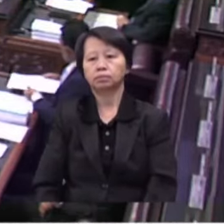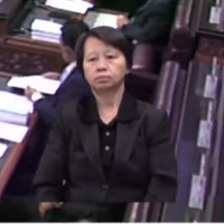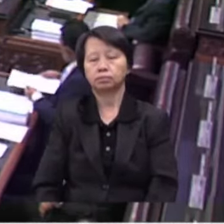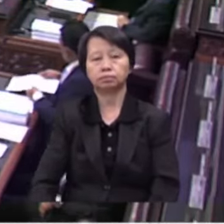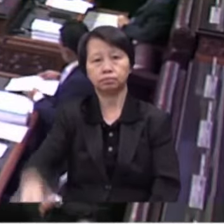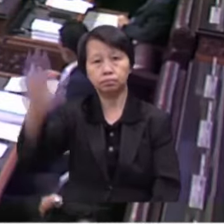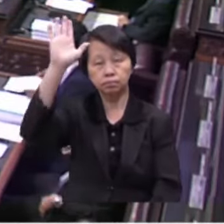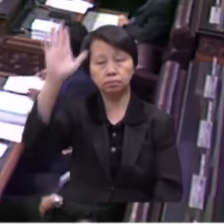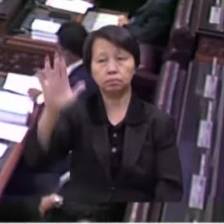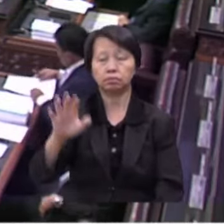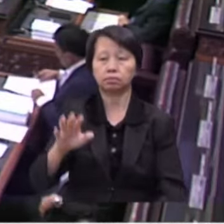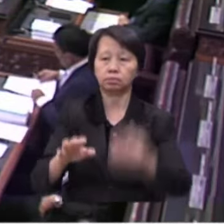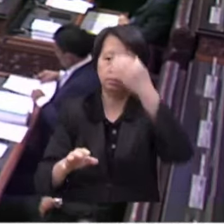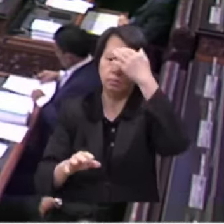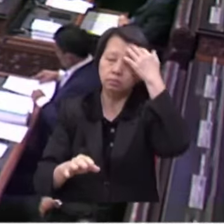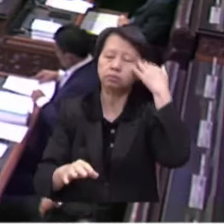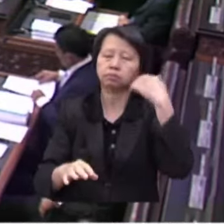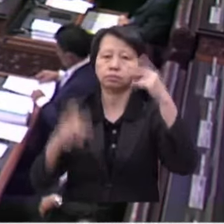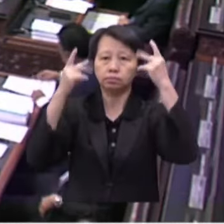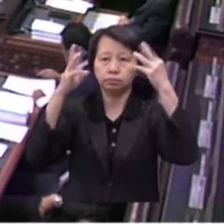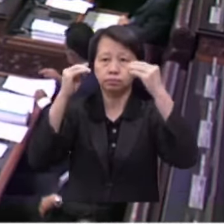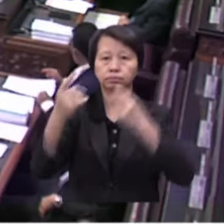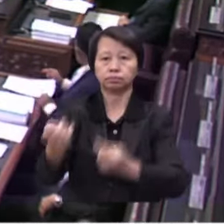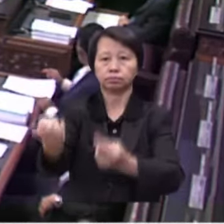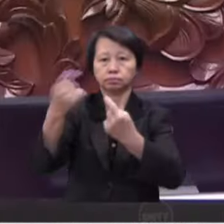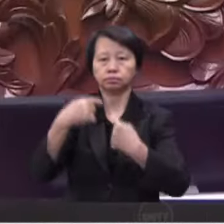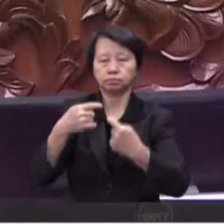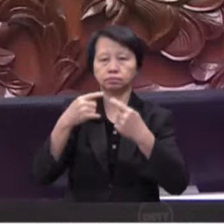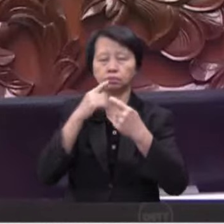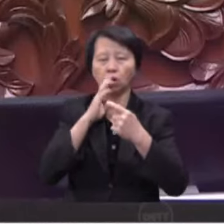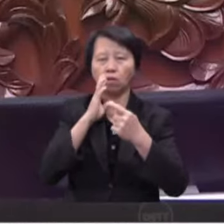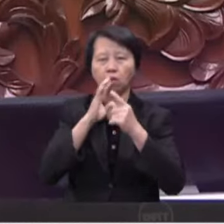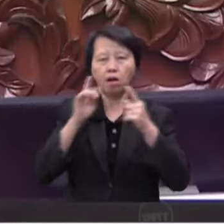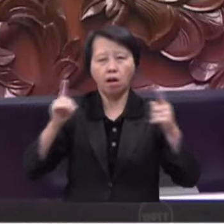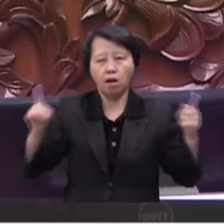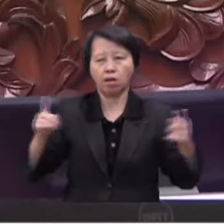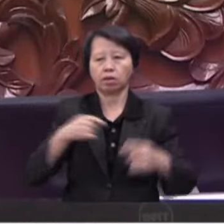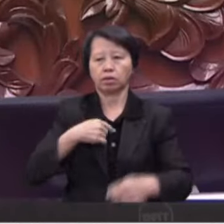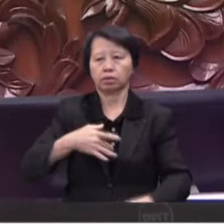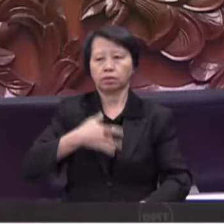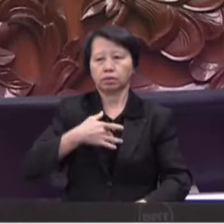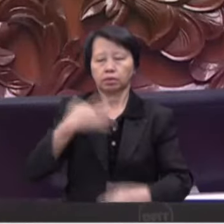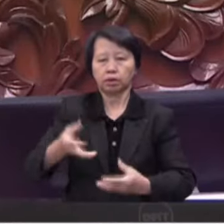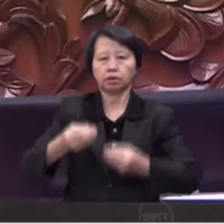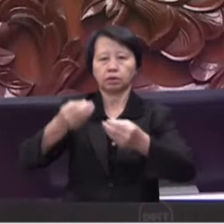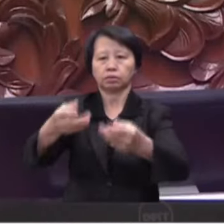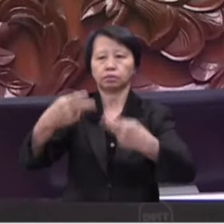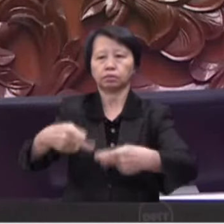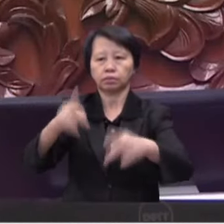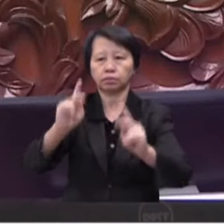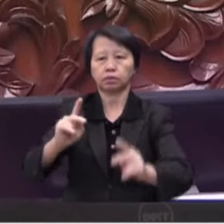menteri telah memberikan jawaban yang panjang lebar dan saya selalu